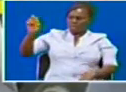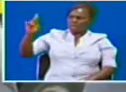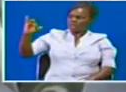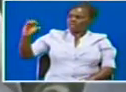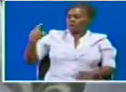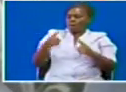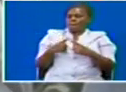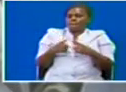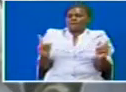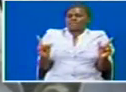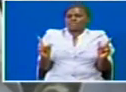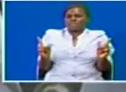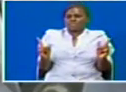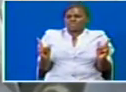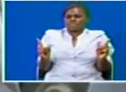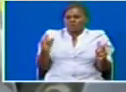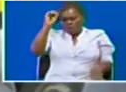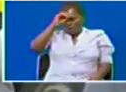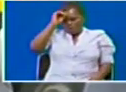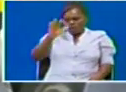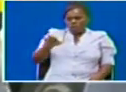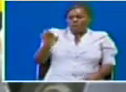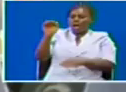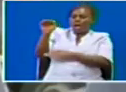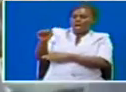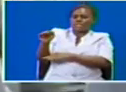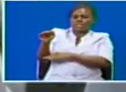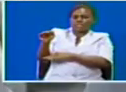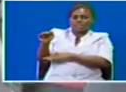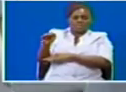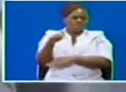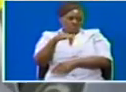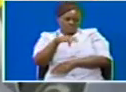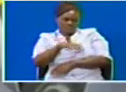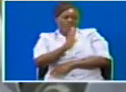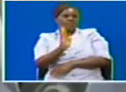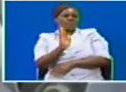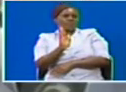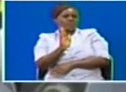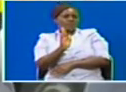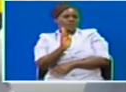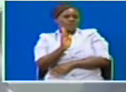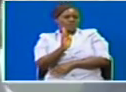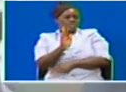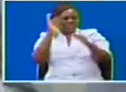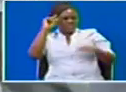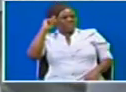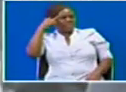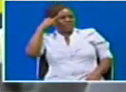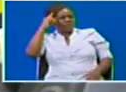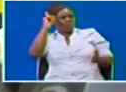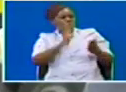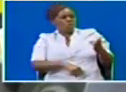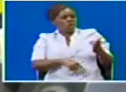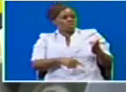hivyo nitakuwa napata tu maoni yao waweze kusema kwamba ni yapi hasa ama wana msimamo upi kuhusiana na hiyo